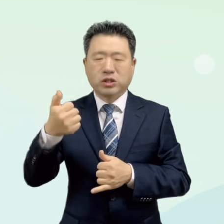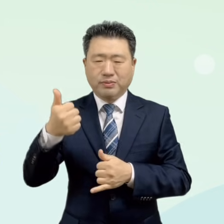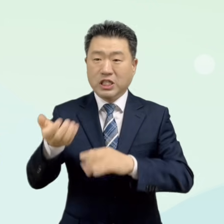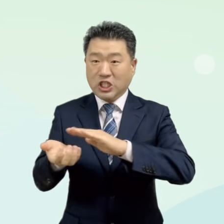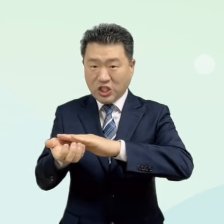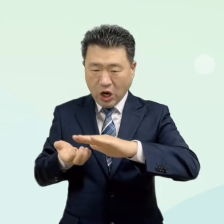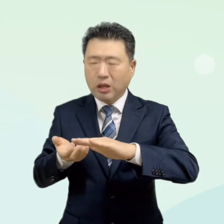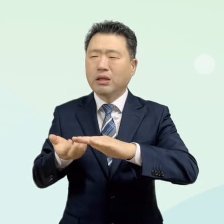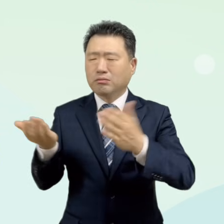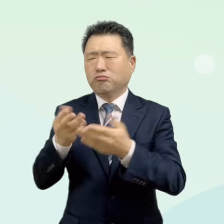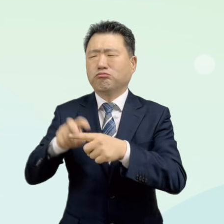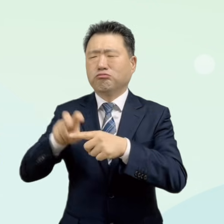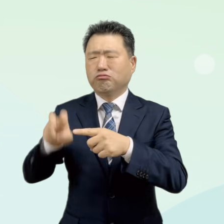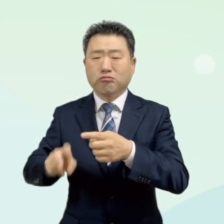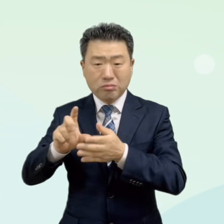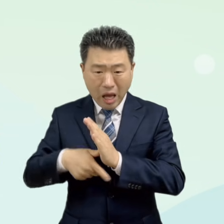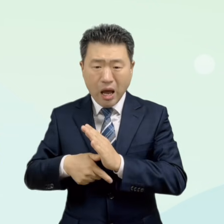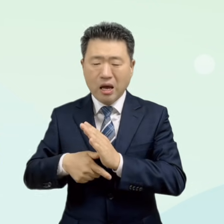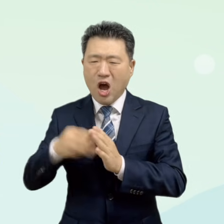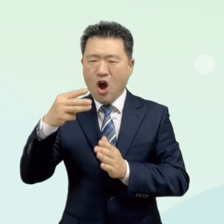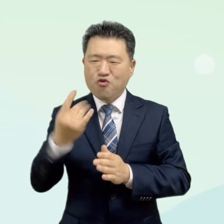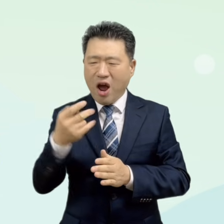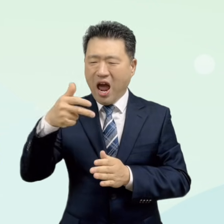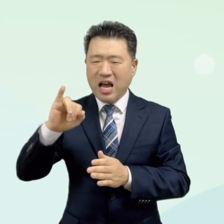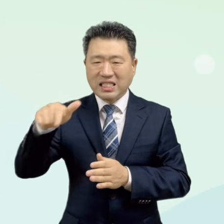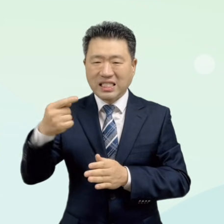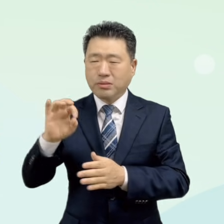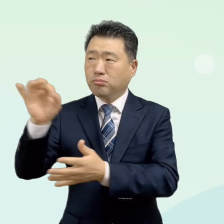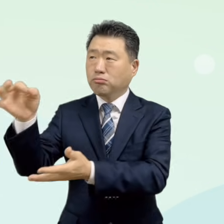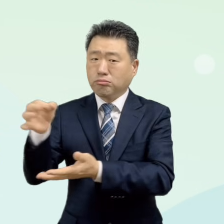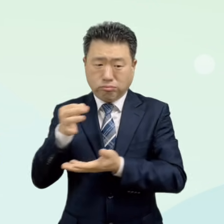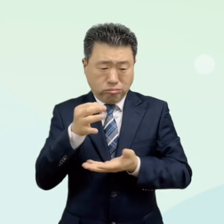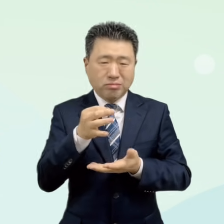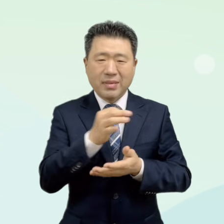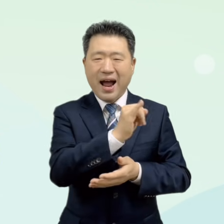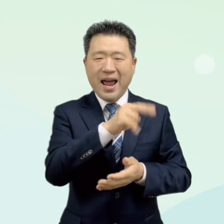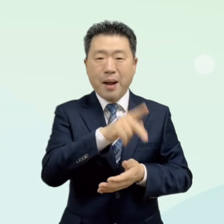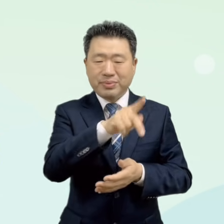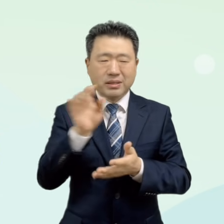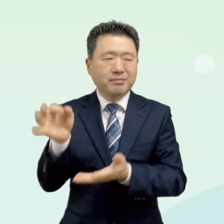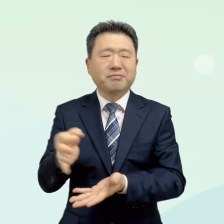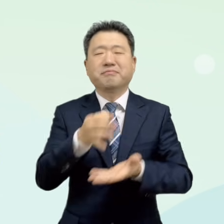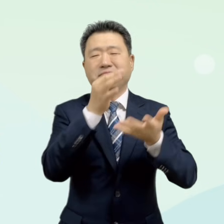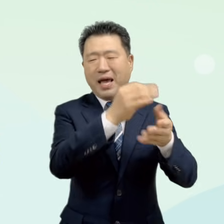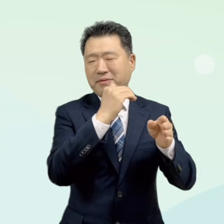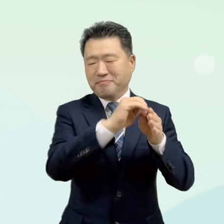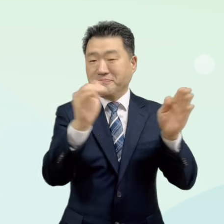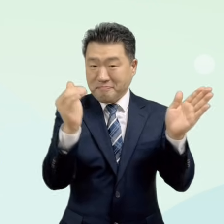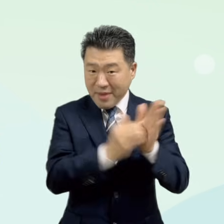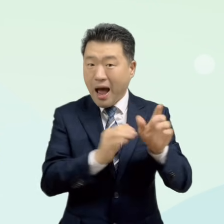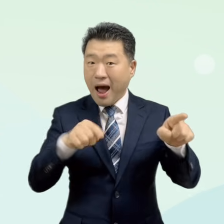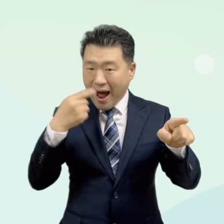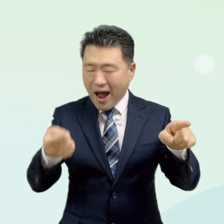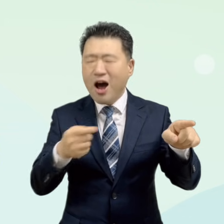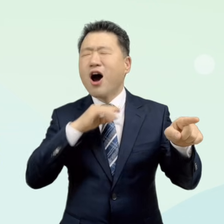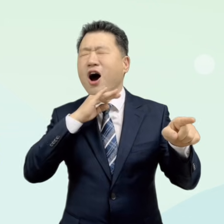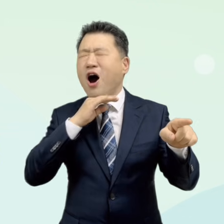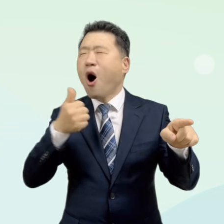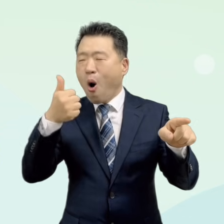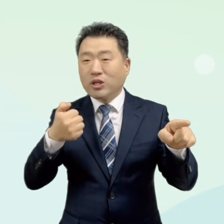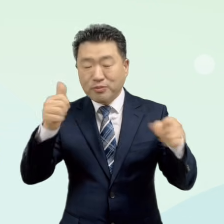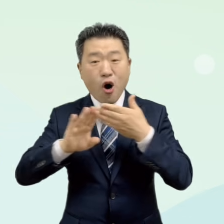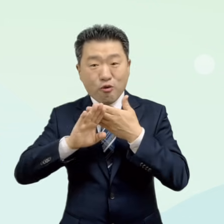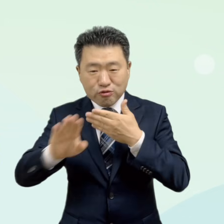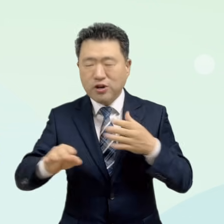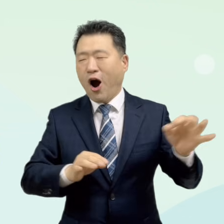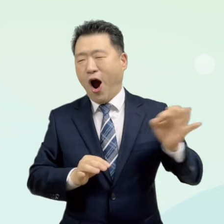이전에 퇴직을 하게 되면 퇴직금을 IRP 계좌로 이체를 하고 이렇게 이체한 퇴직금은 55세